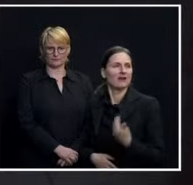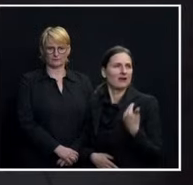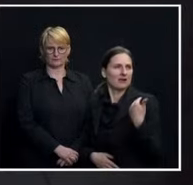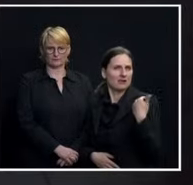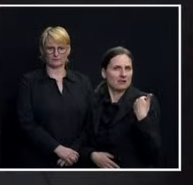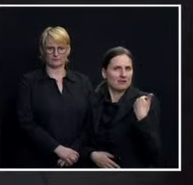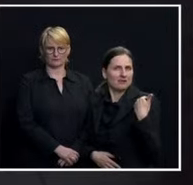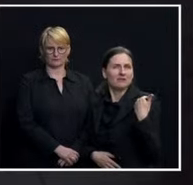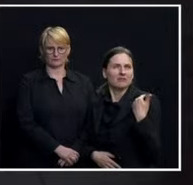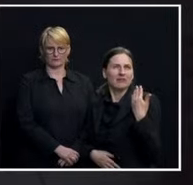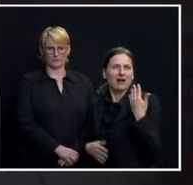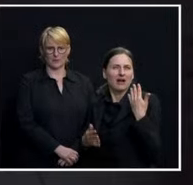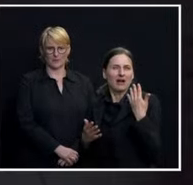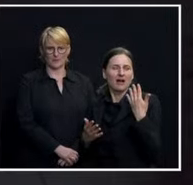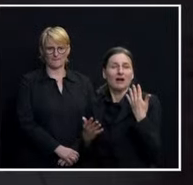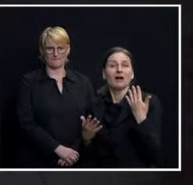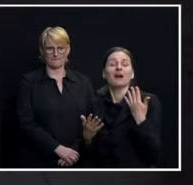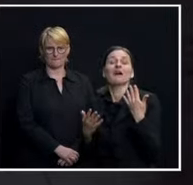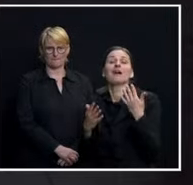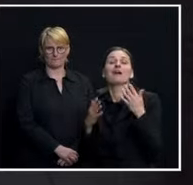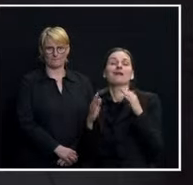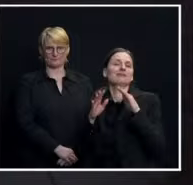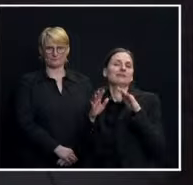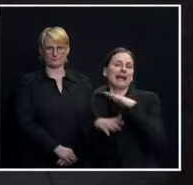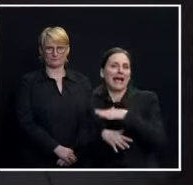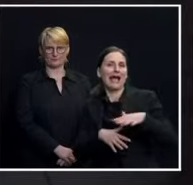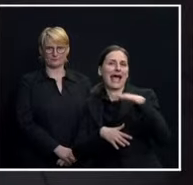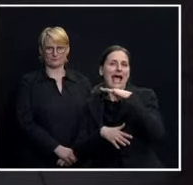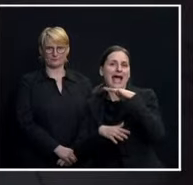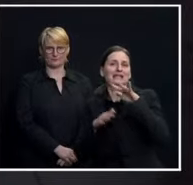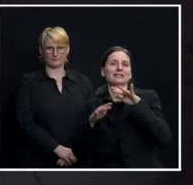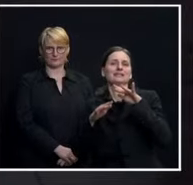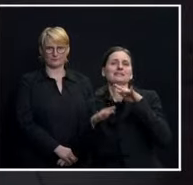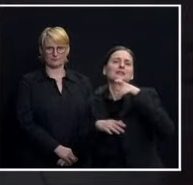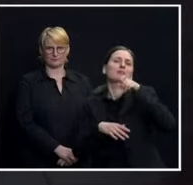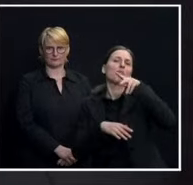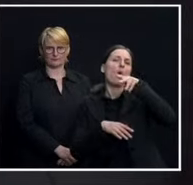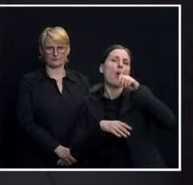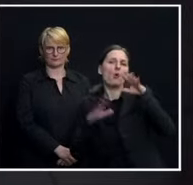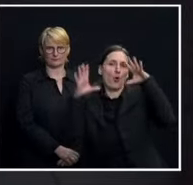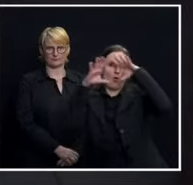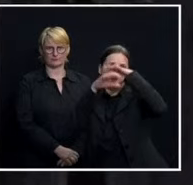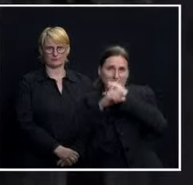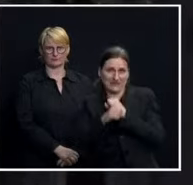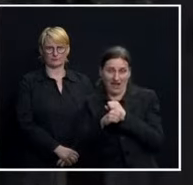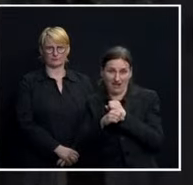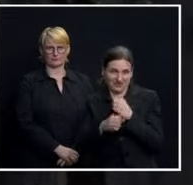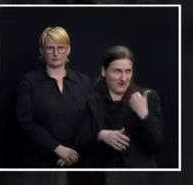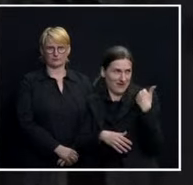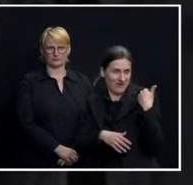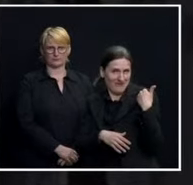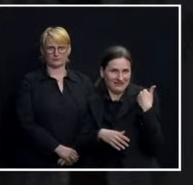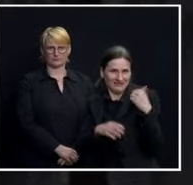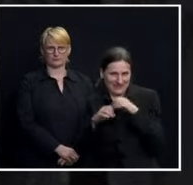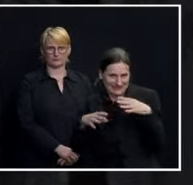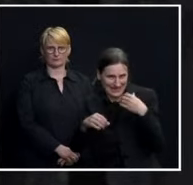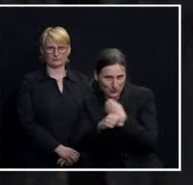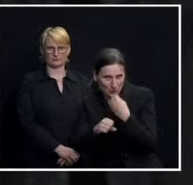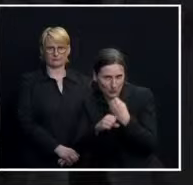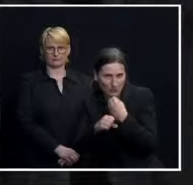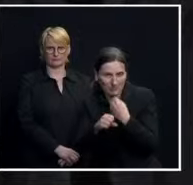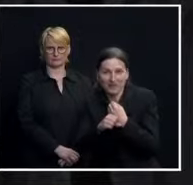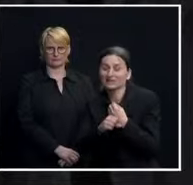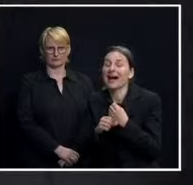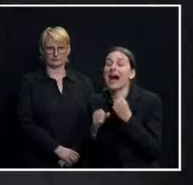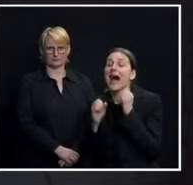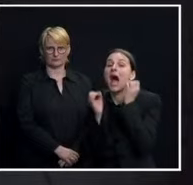Jahrestag, der Reichspogromnacht, wir haben eine Sendung dazu gemacht. Ich kann wirklich nur sagen, ich war ja noch nie in meinem Leben so aufgeregt für eine Sendung wie